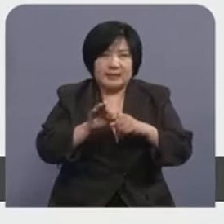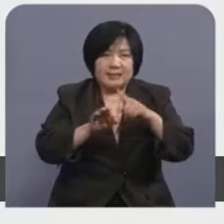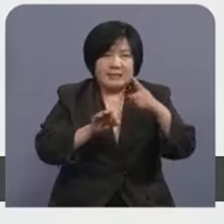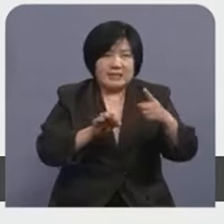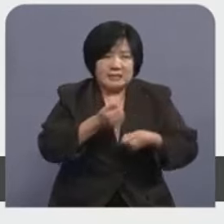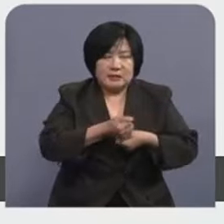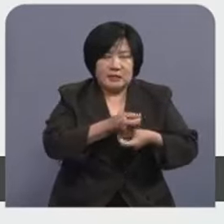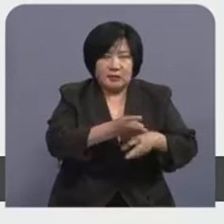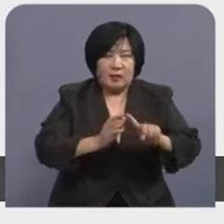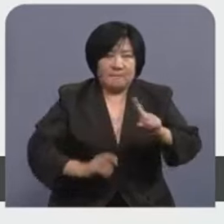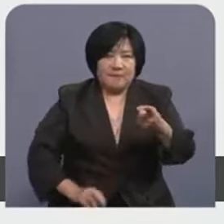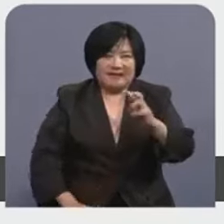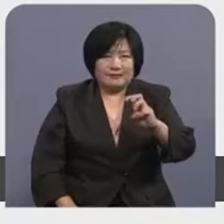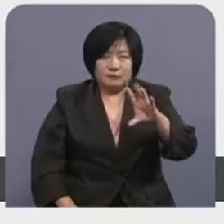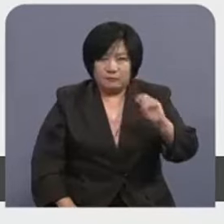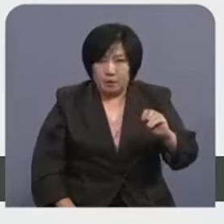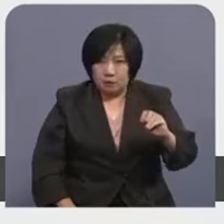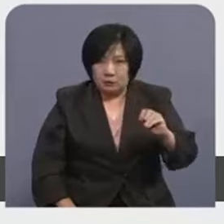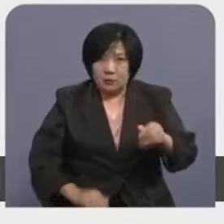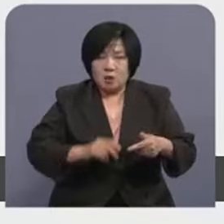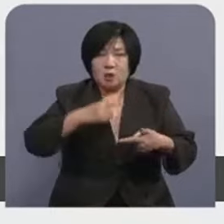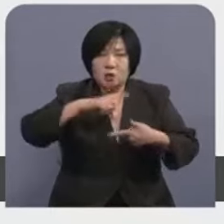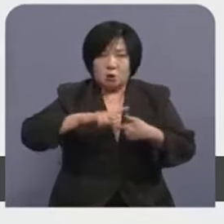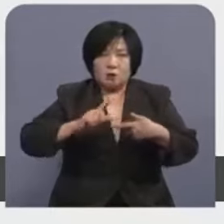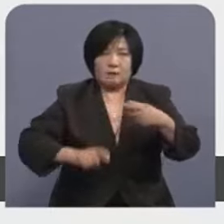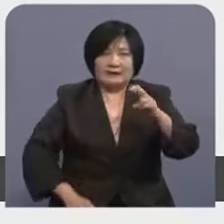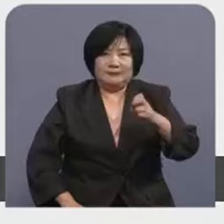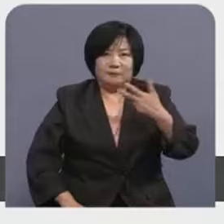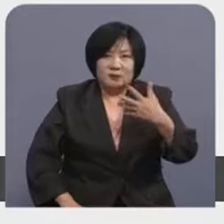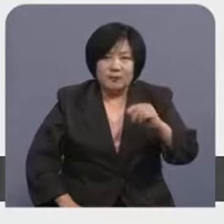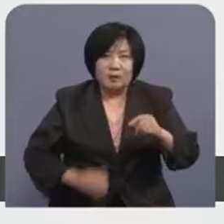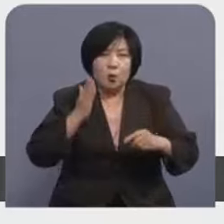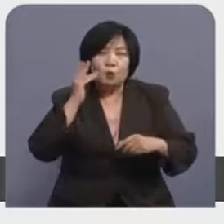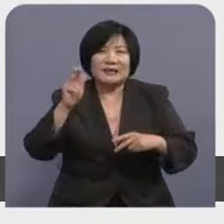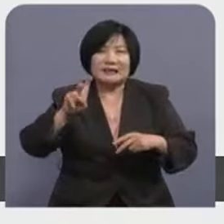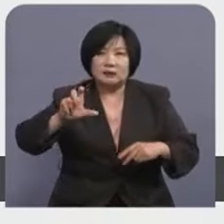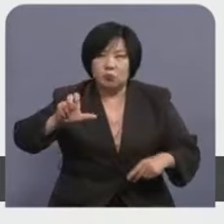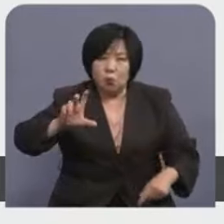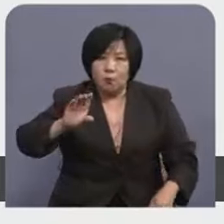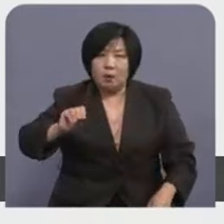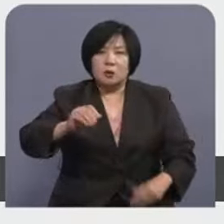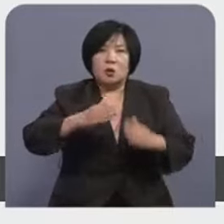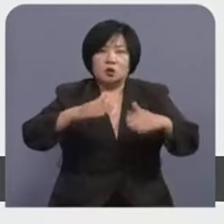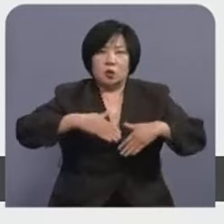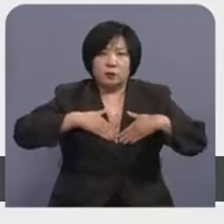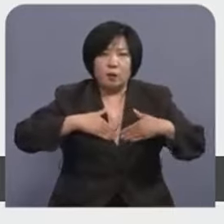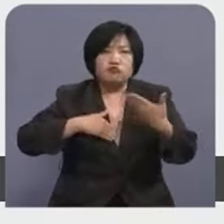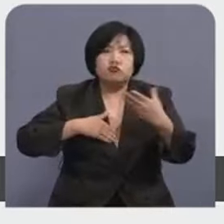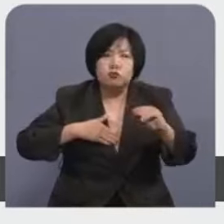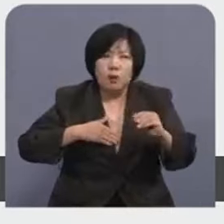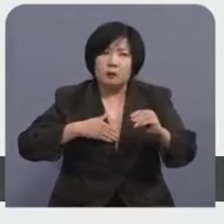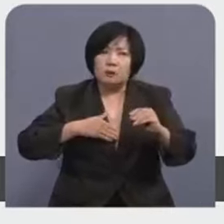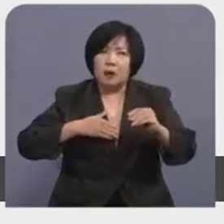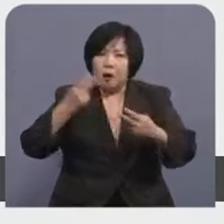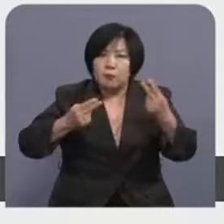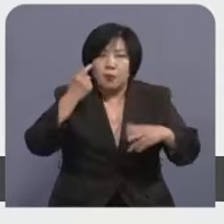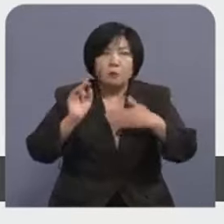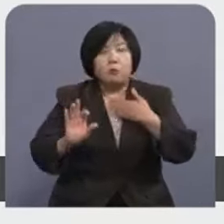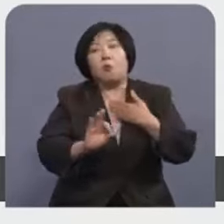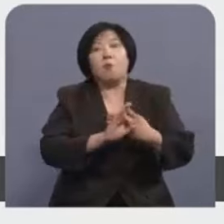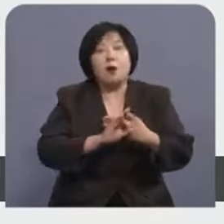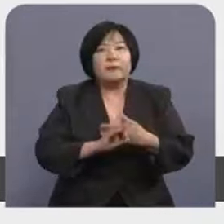1제곱미터당 130만 원가량으로 경남 27만 원, 울산 25만 원, 전남 9만 원대 수준과 비교하면